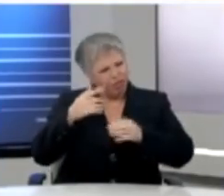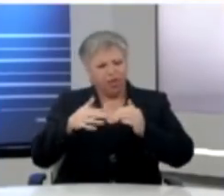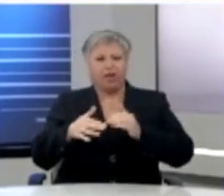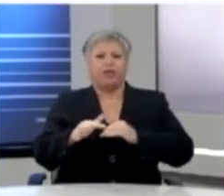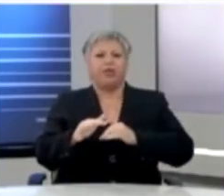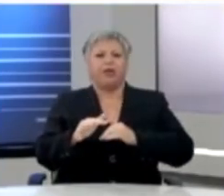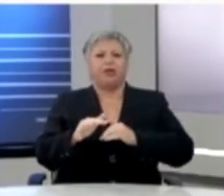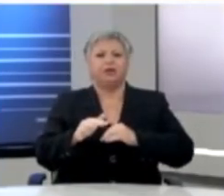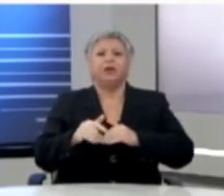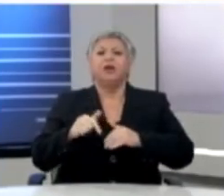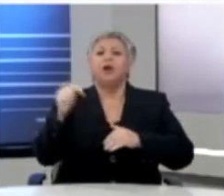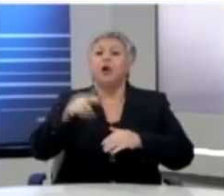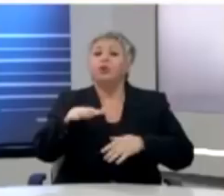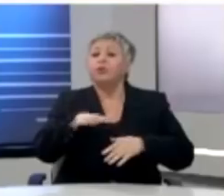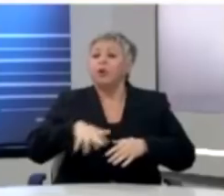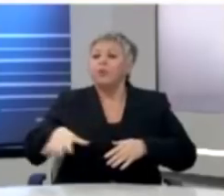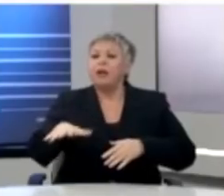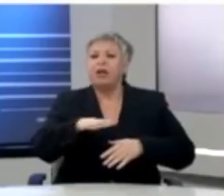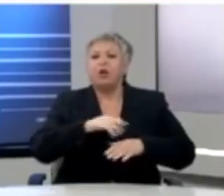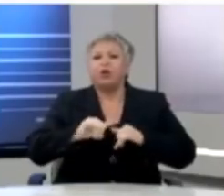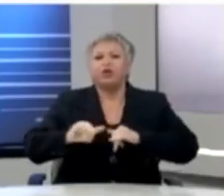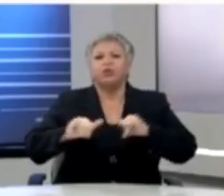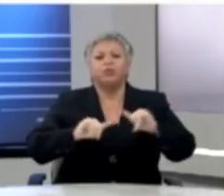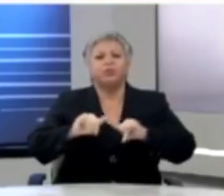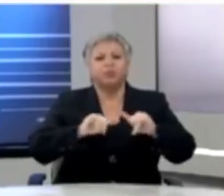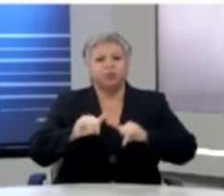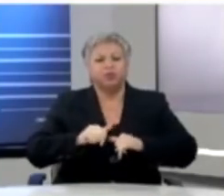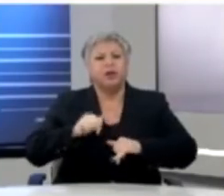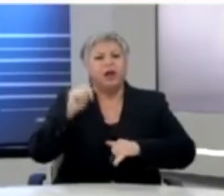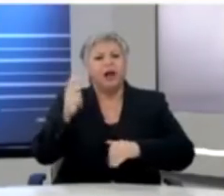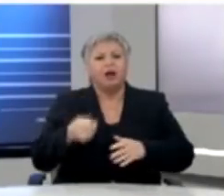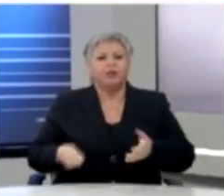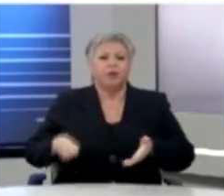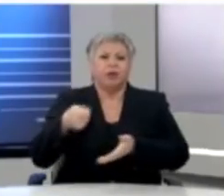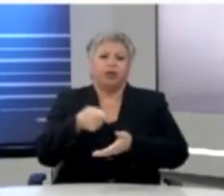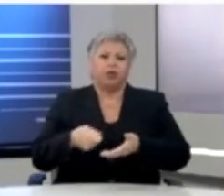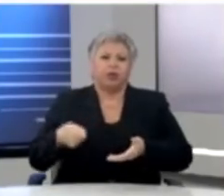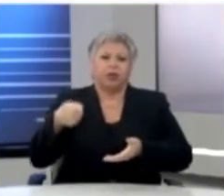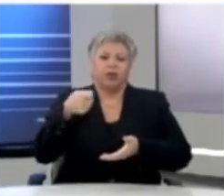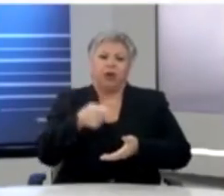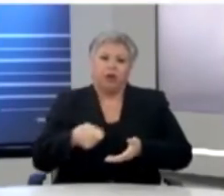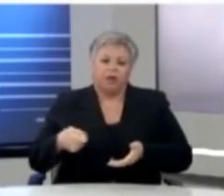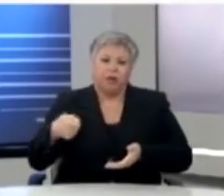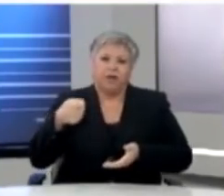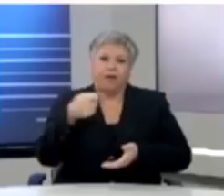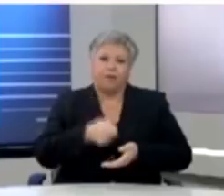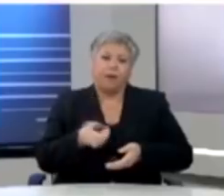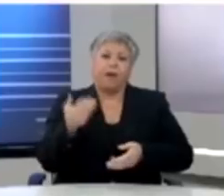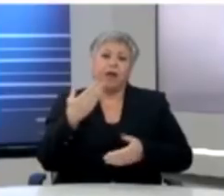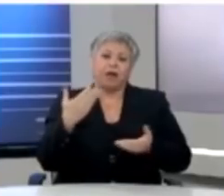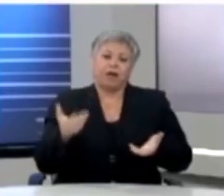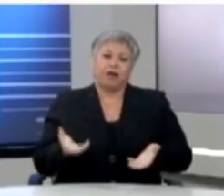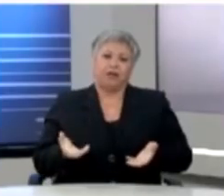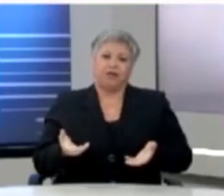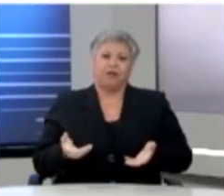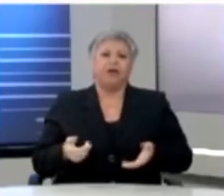να ακριβοπληρώνει για υποβαθμισμένες και μακριά από τις ανάγκες του υπηρεσίες, ενώ θα